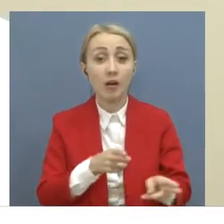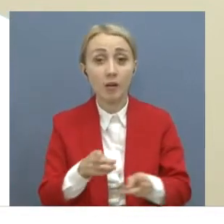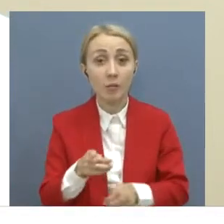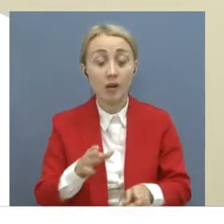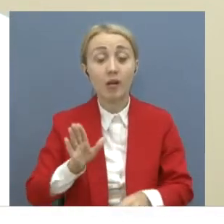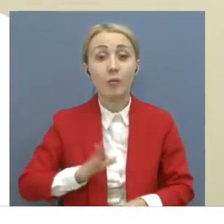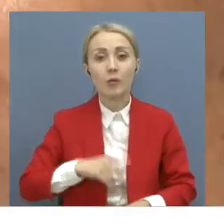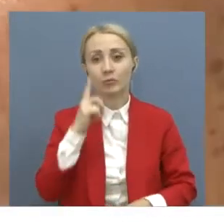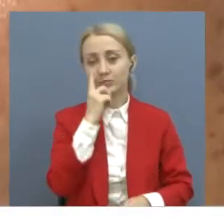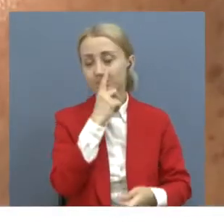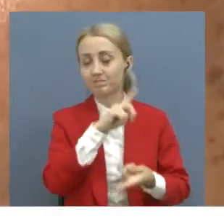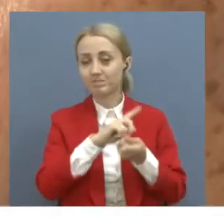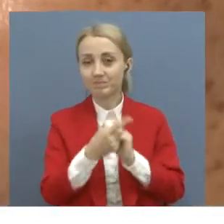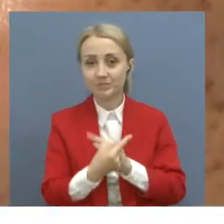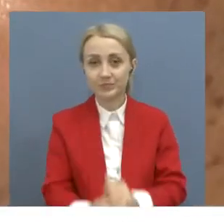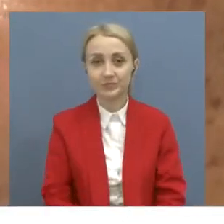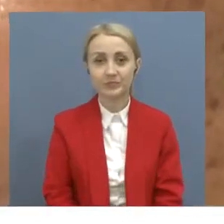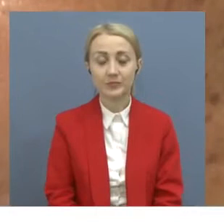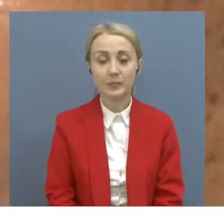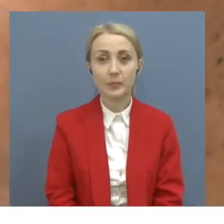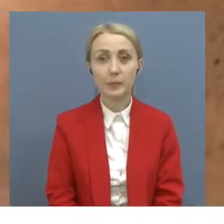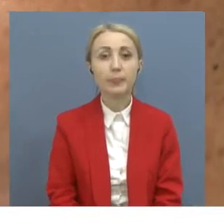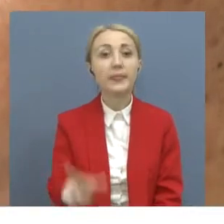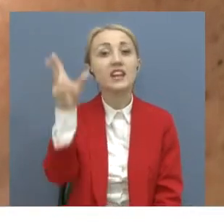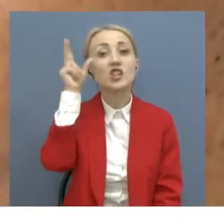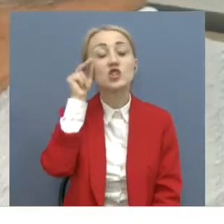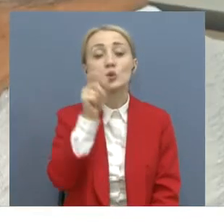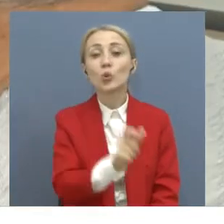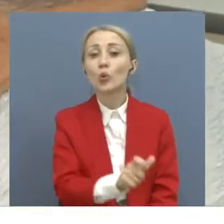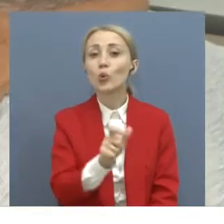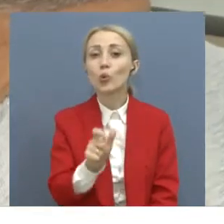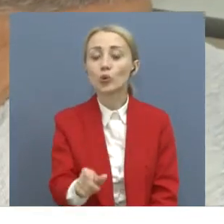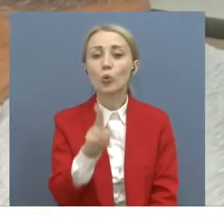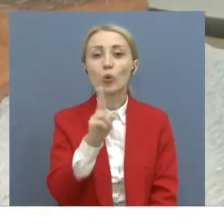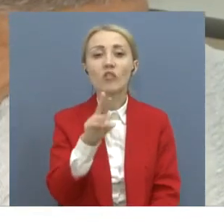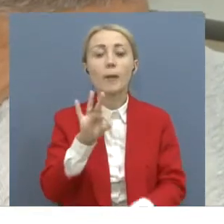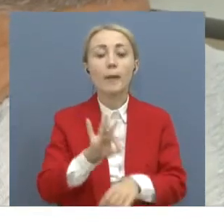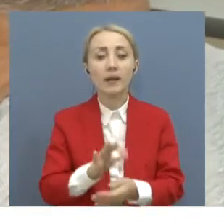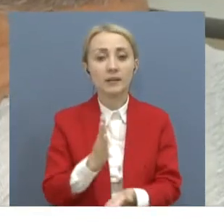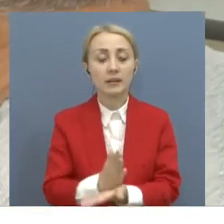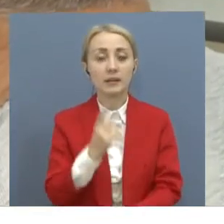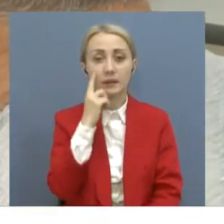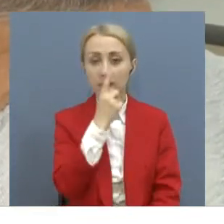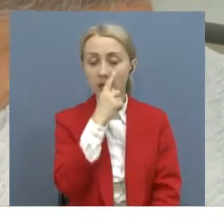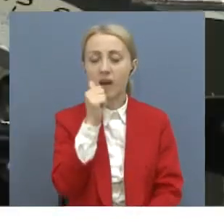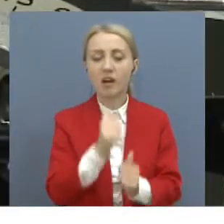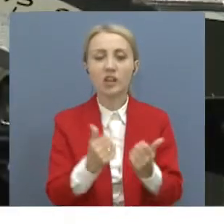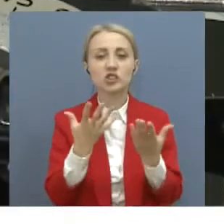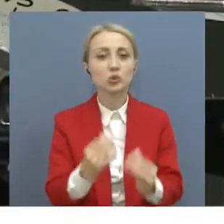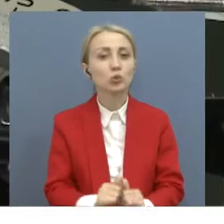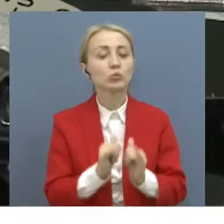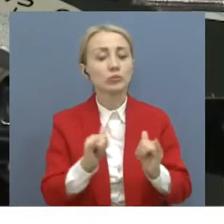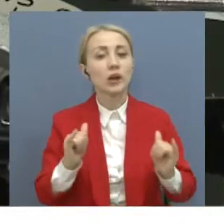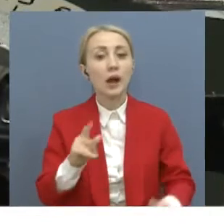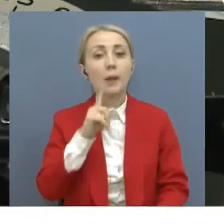береді. Өңірде көз ауруына шағымданушылар күн сайын артып отырған көрінеді. Жас маман күніне 4-5